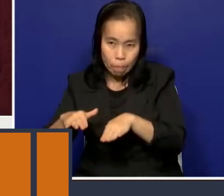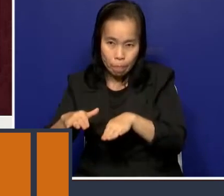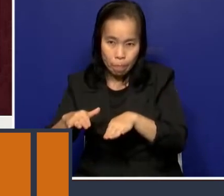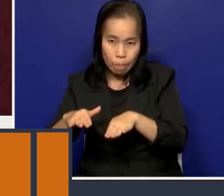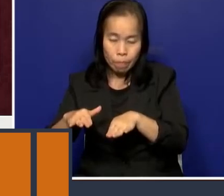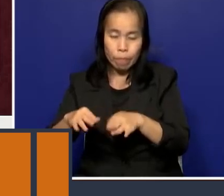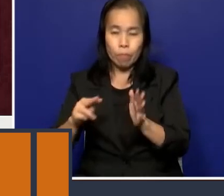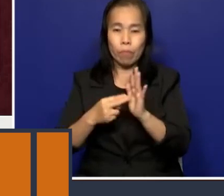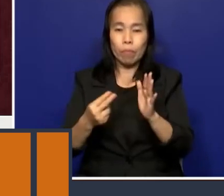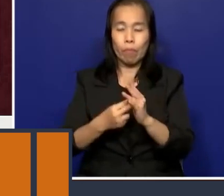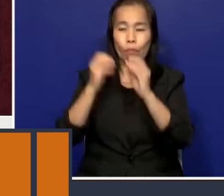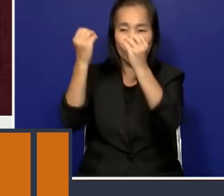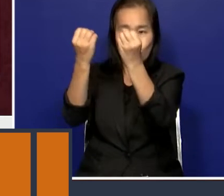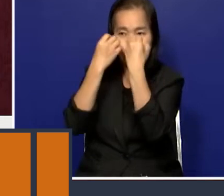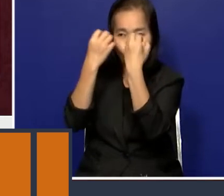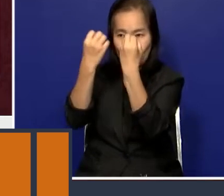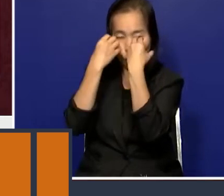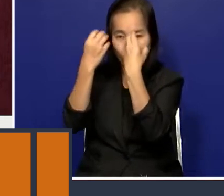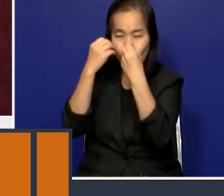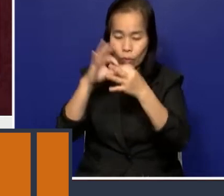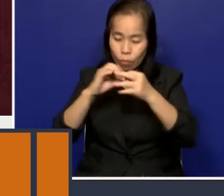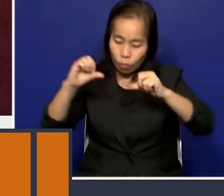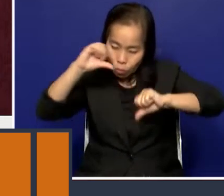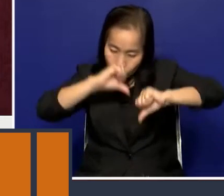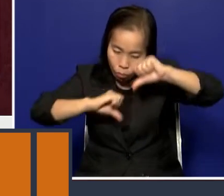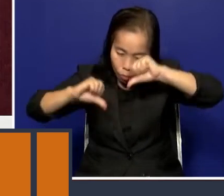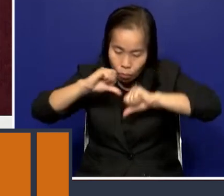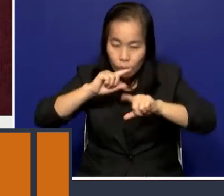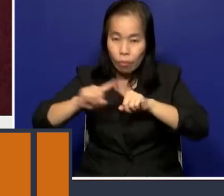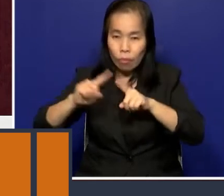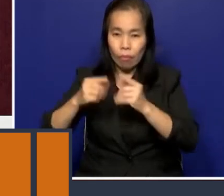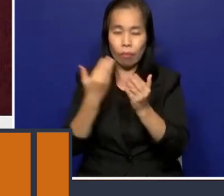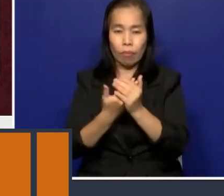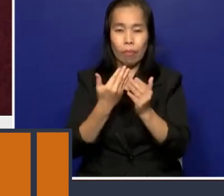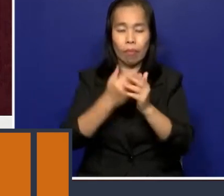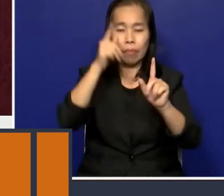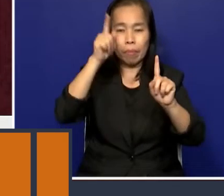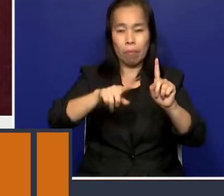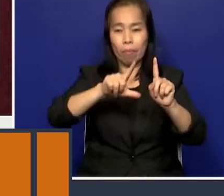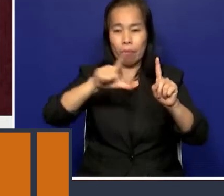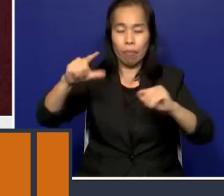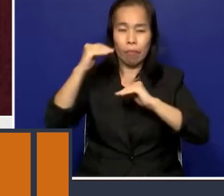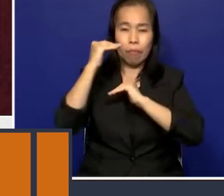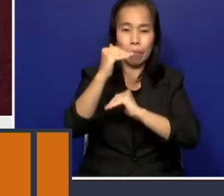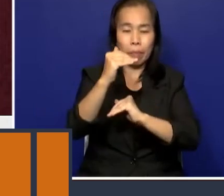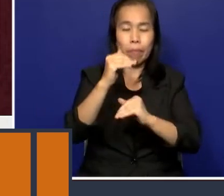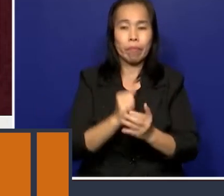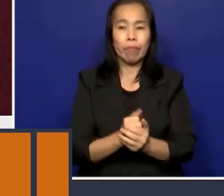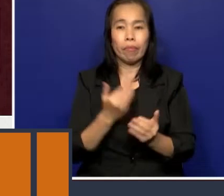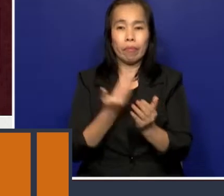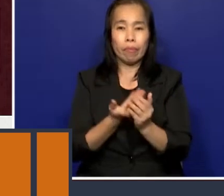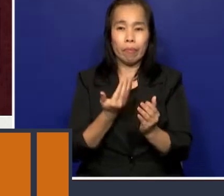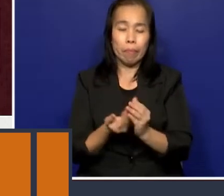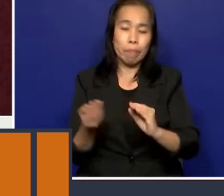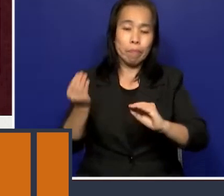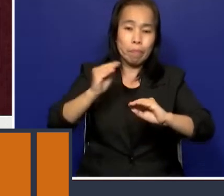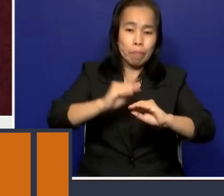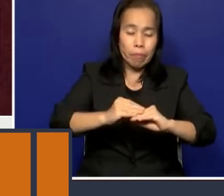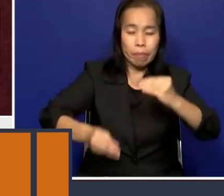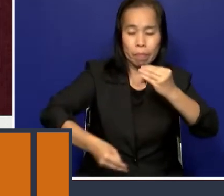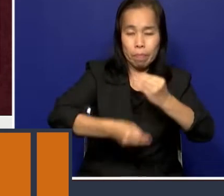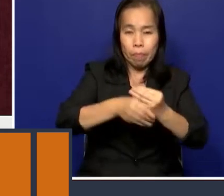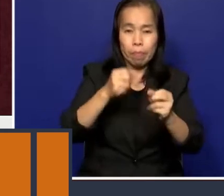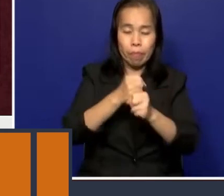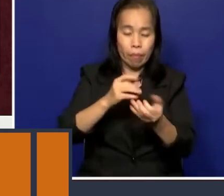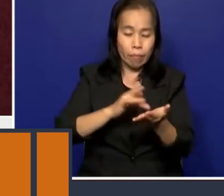ถ่ายทอดเทคโนโยีการผลิวักซีนในกรอบวงเงิ 1,000 ลานบาทโดยเป็งบรมาณในการเพิ่มสักรยภาพอุสาหกำ